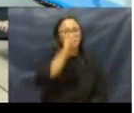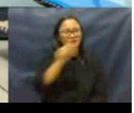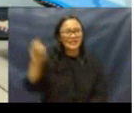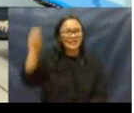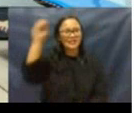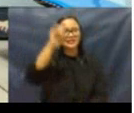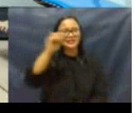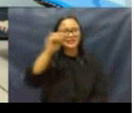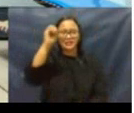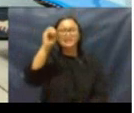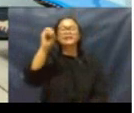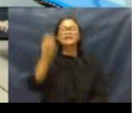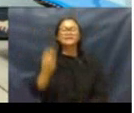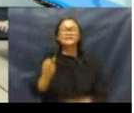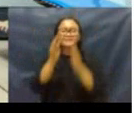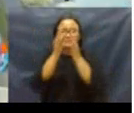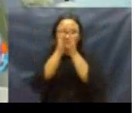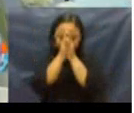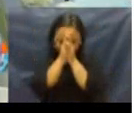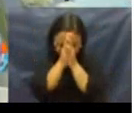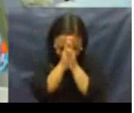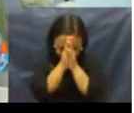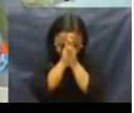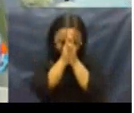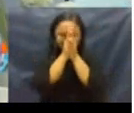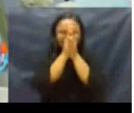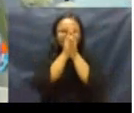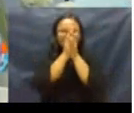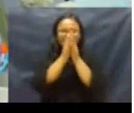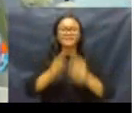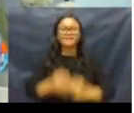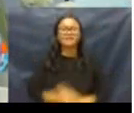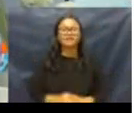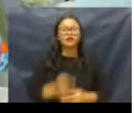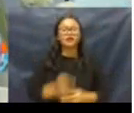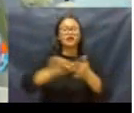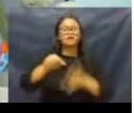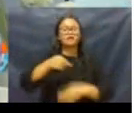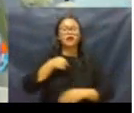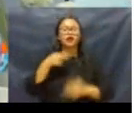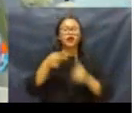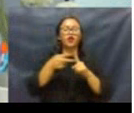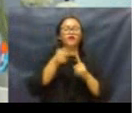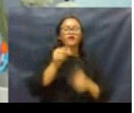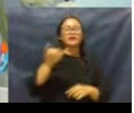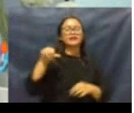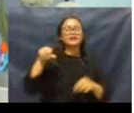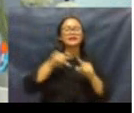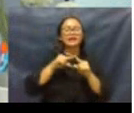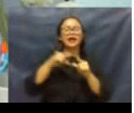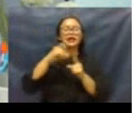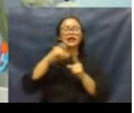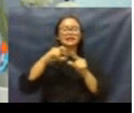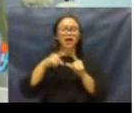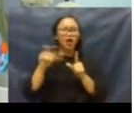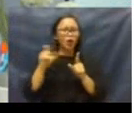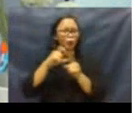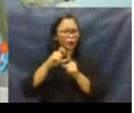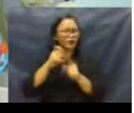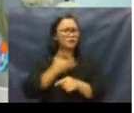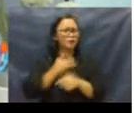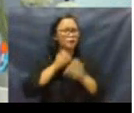Namo Buddhaya, dan salam kebajikan. Perkenalkan, nama saya Firza Daud. Di sini saya akan kembali memberikan tips